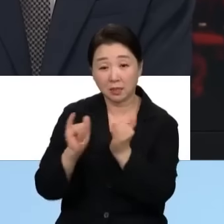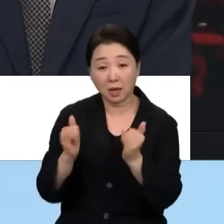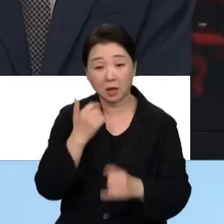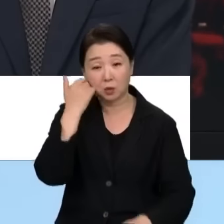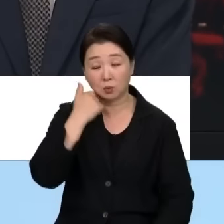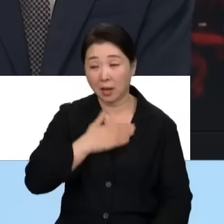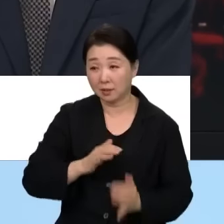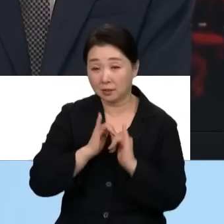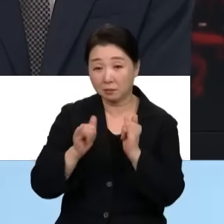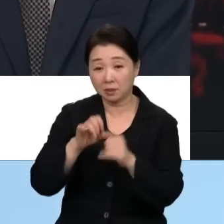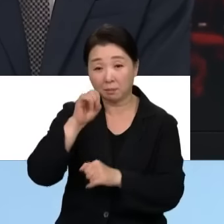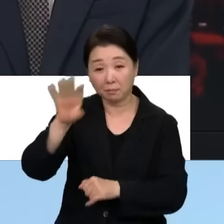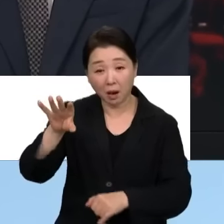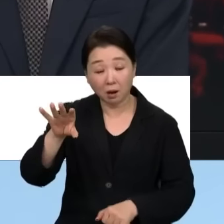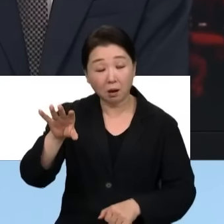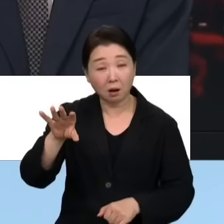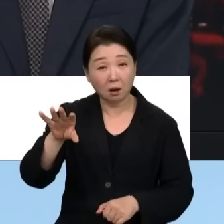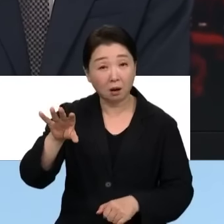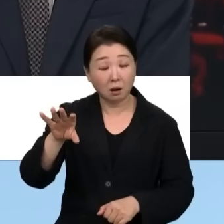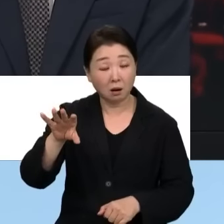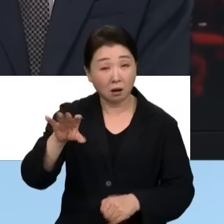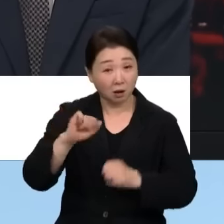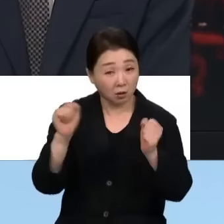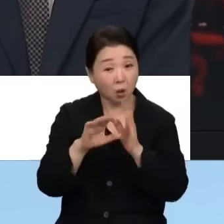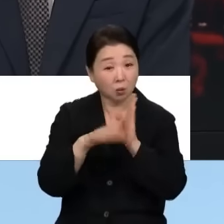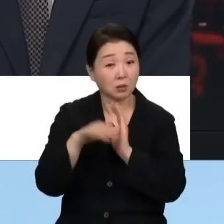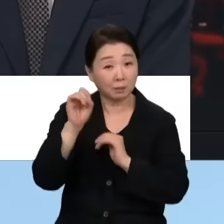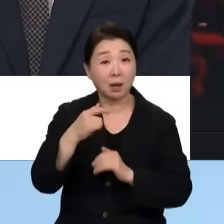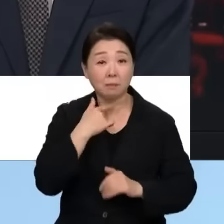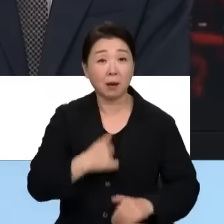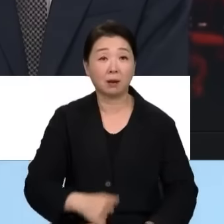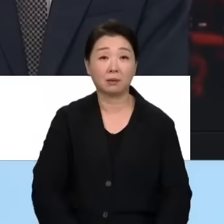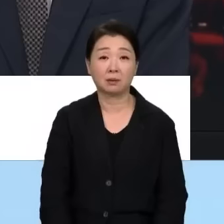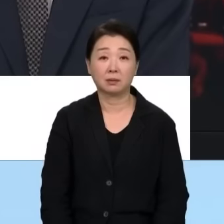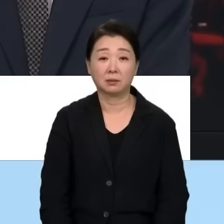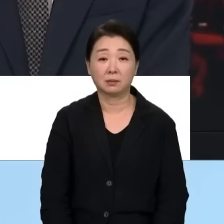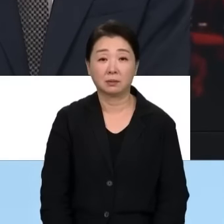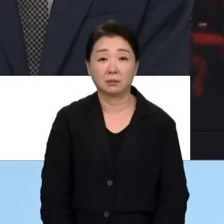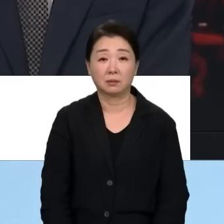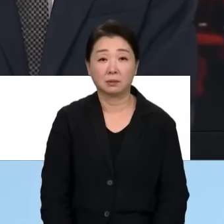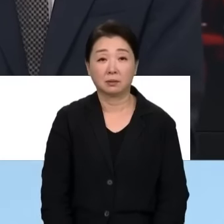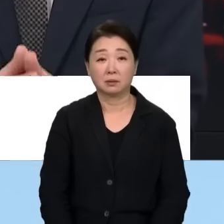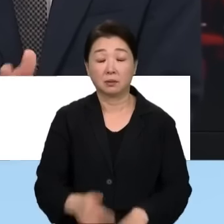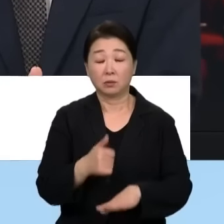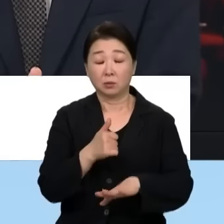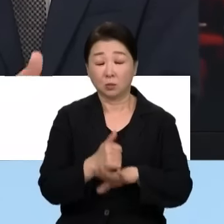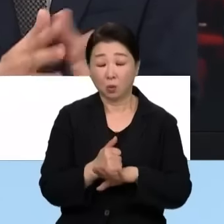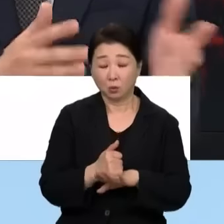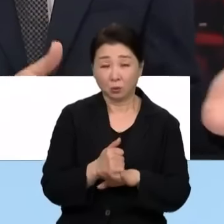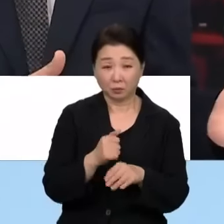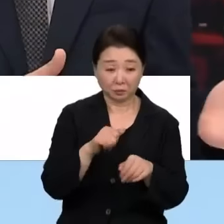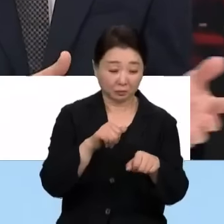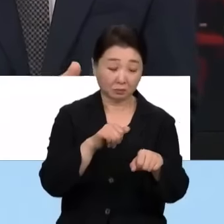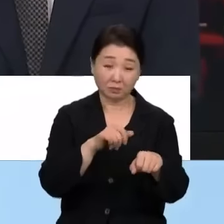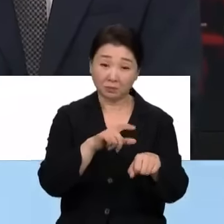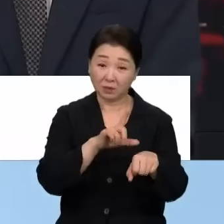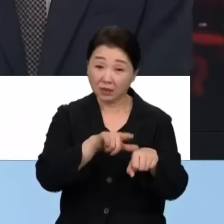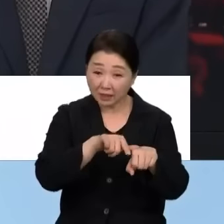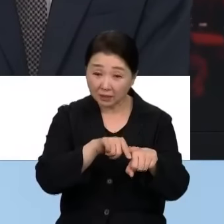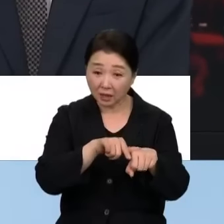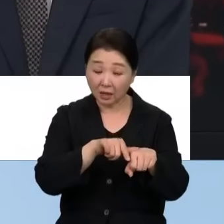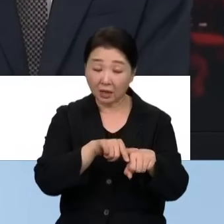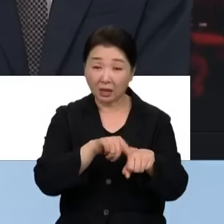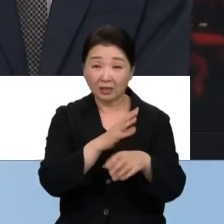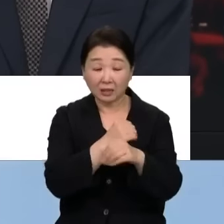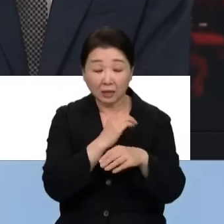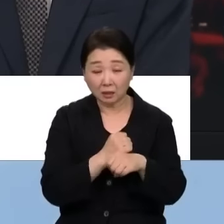아는 사람들한테 얘기한 것도 진난 겨울의 일입니다 예 그렇기 때문에 시기상 제가 변호인이 아닌 때 제가 있었던